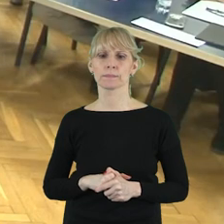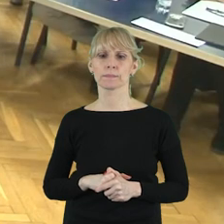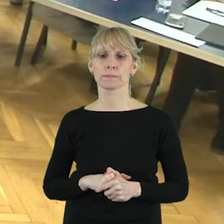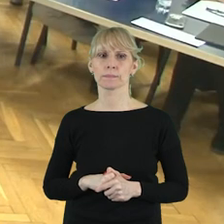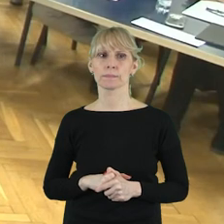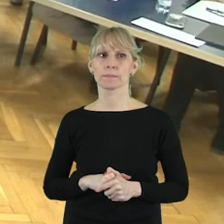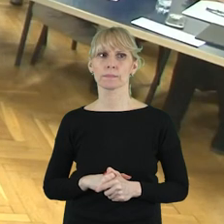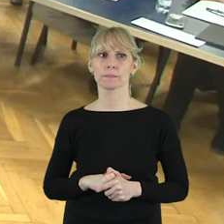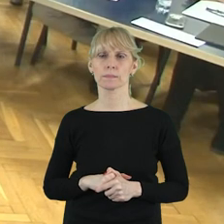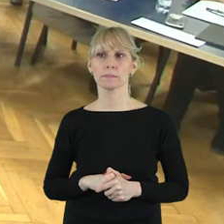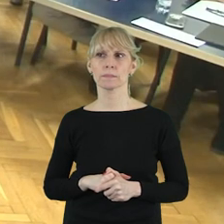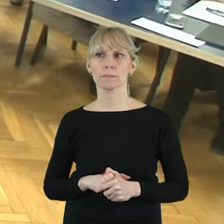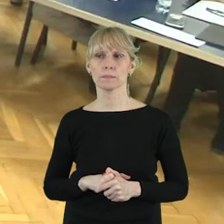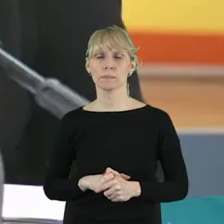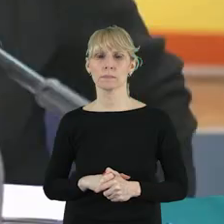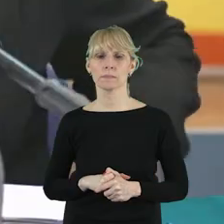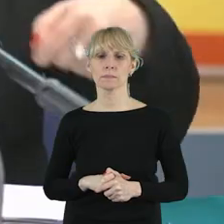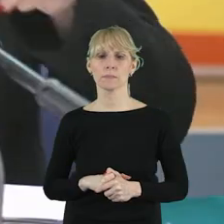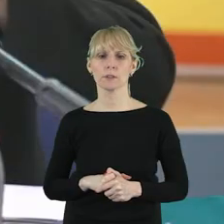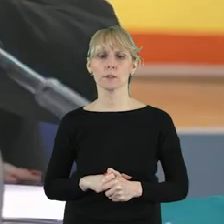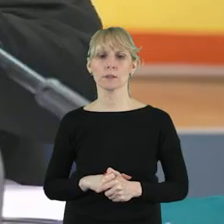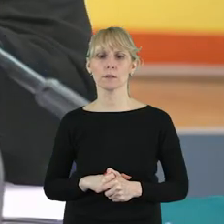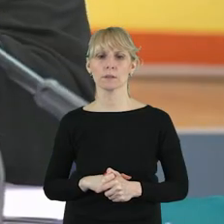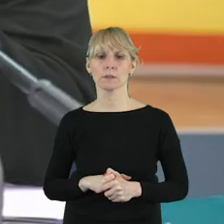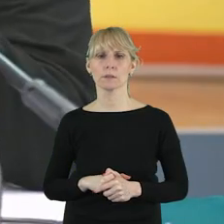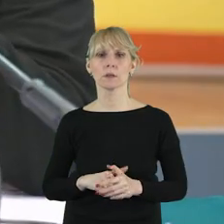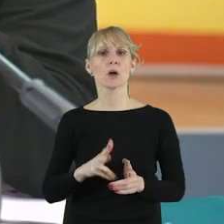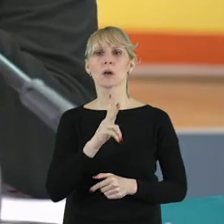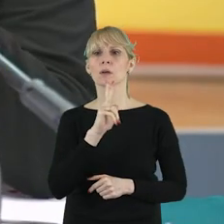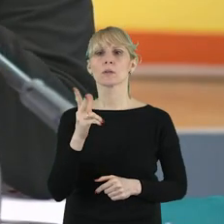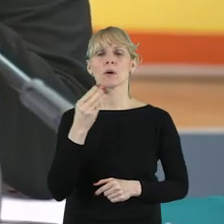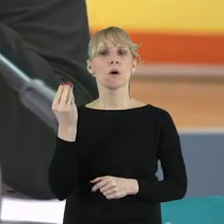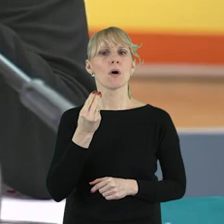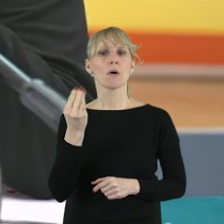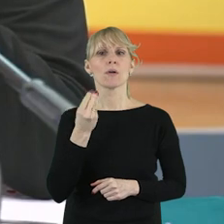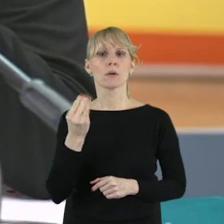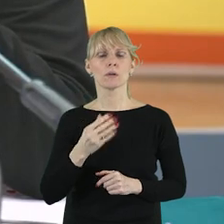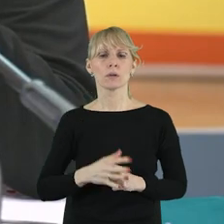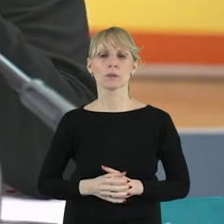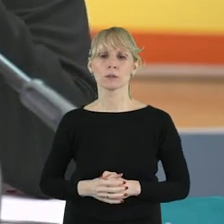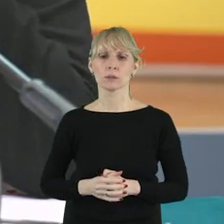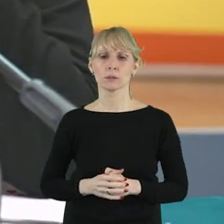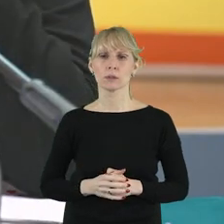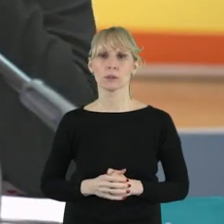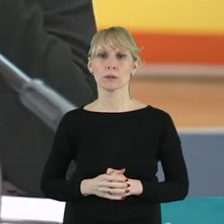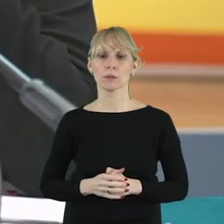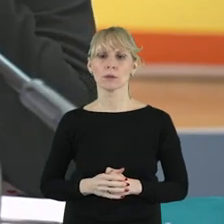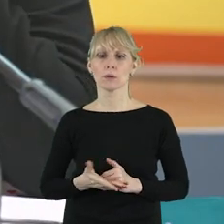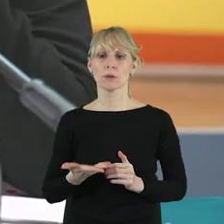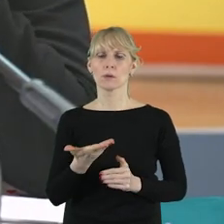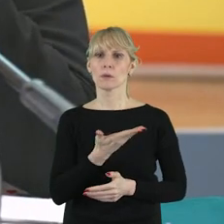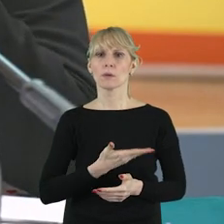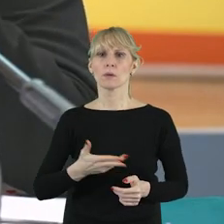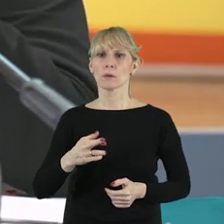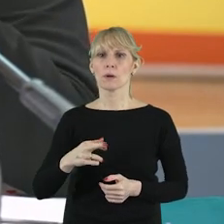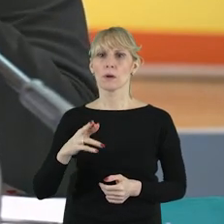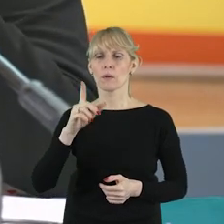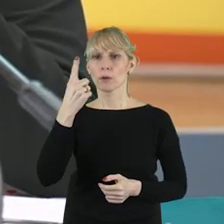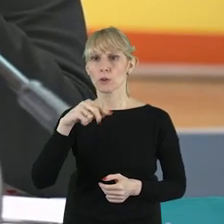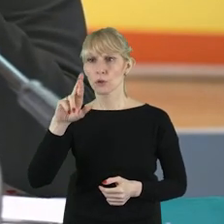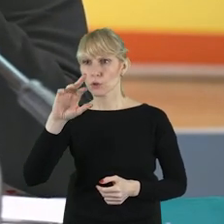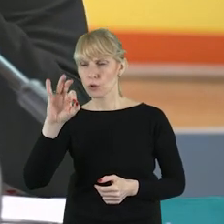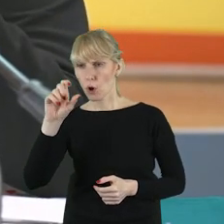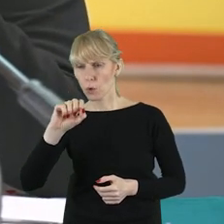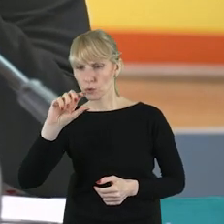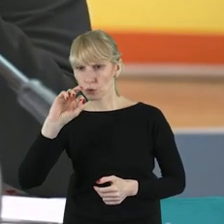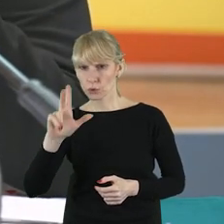Ktoś z Państwa Radnych jeszcze we wolnych wnioskach? Pragnę odpowiedzieć panu radnemu Pawłowi Drążczykowi. Szanowny panie radny, na najbliższej Komisji